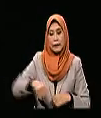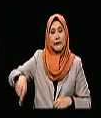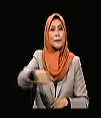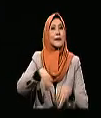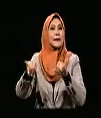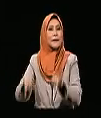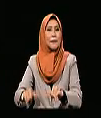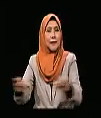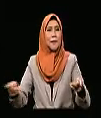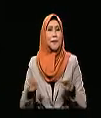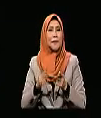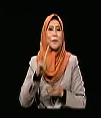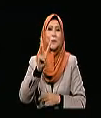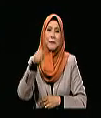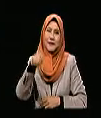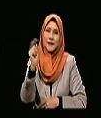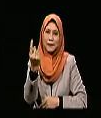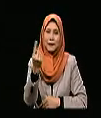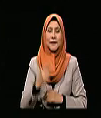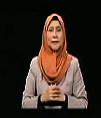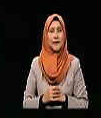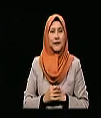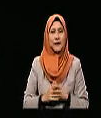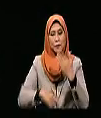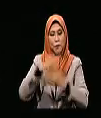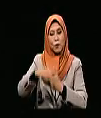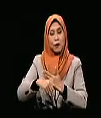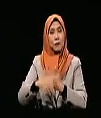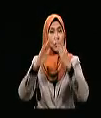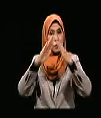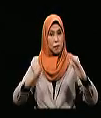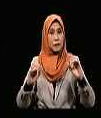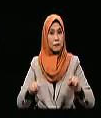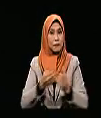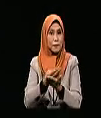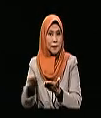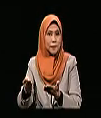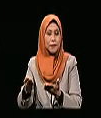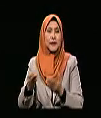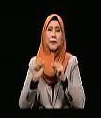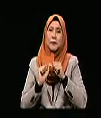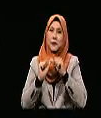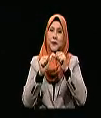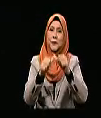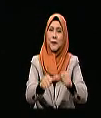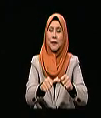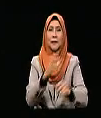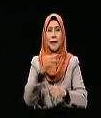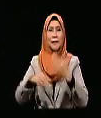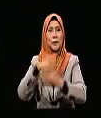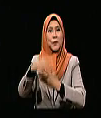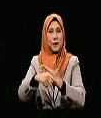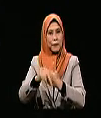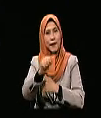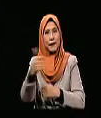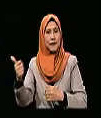wilayah persekutuan. Jadi program rumah mampu milik ini berterusan di samping program yang lain. Saya bukan